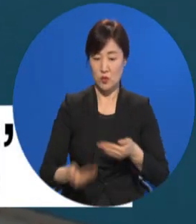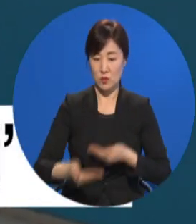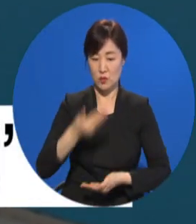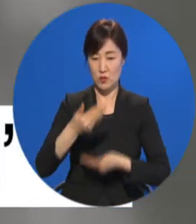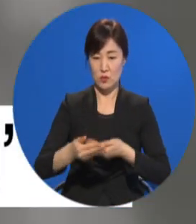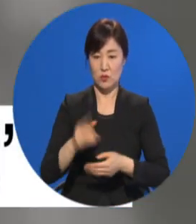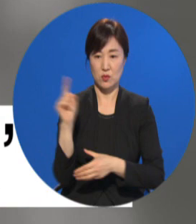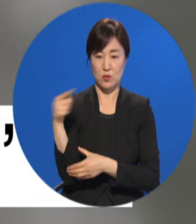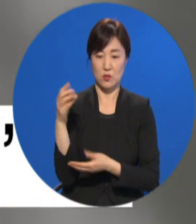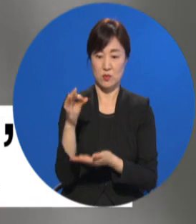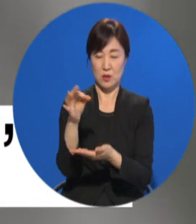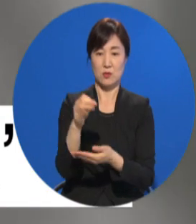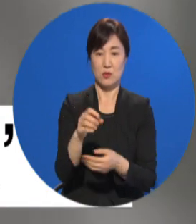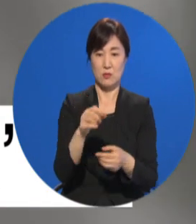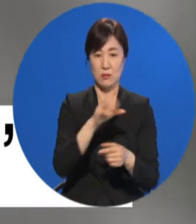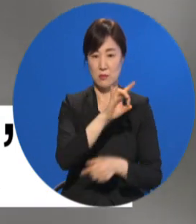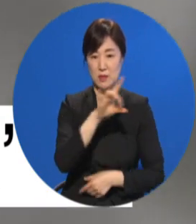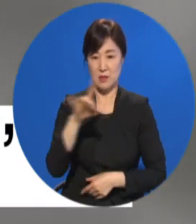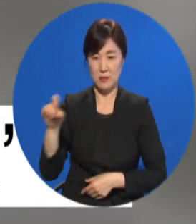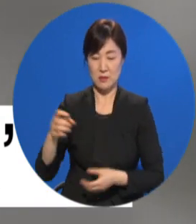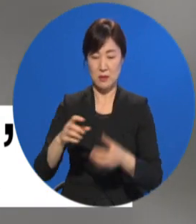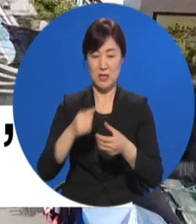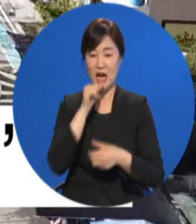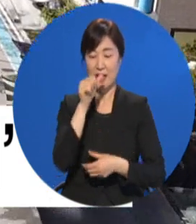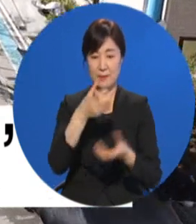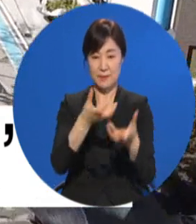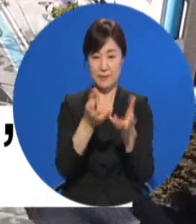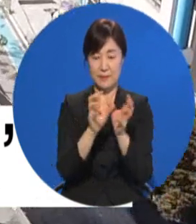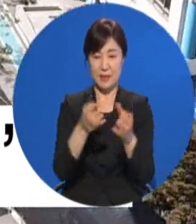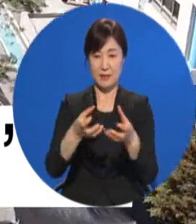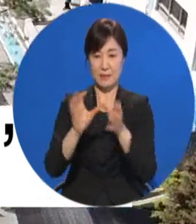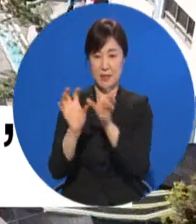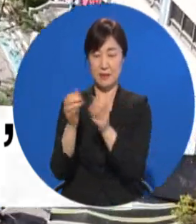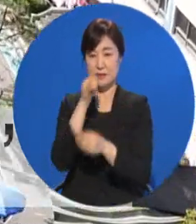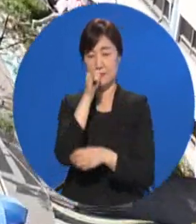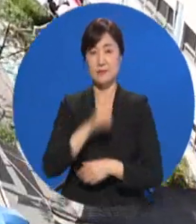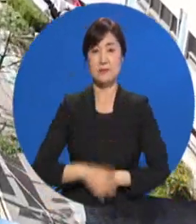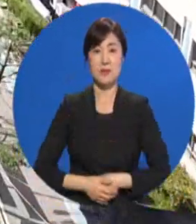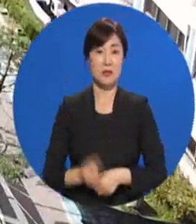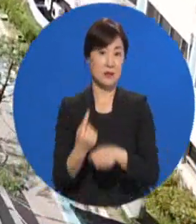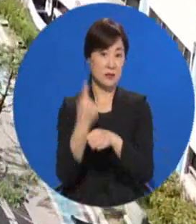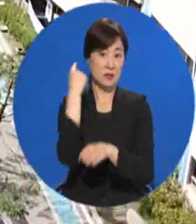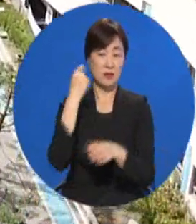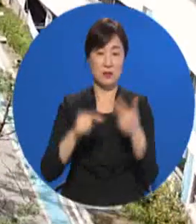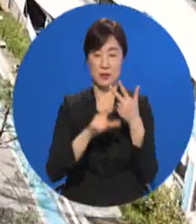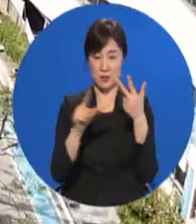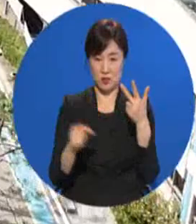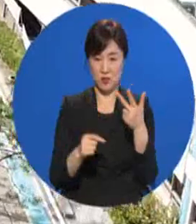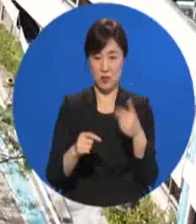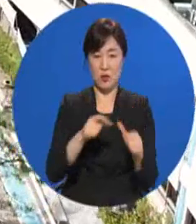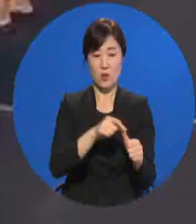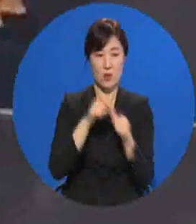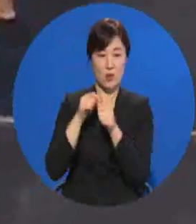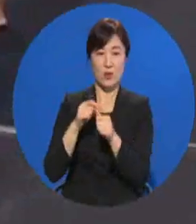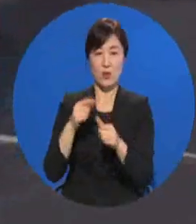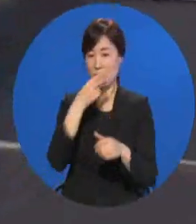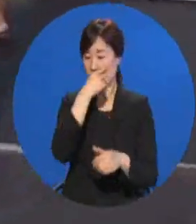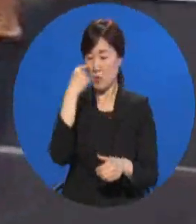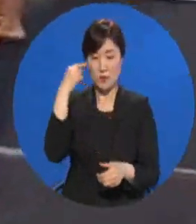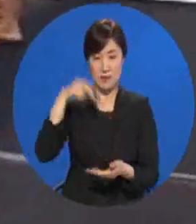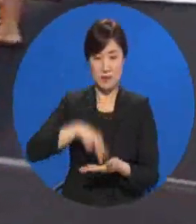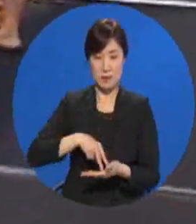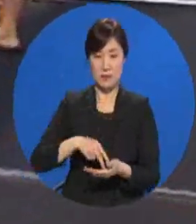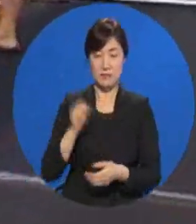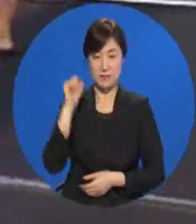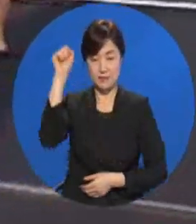요금소 지붕에 비슷한 철조망 울타리가 쳐져 있습니다. 지난해 7월 고용보장을 요구하는 톨게이트 수납원들이 서울